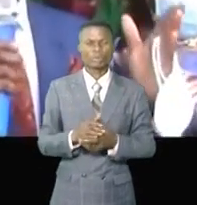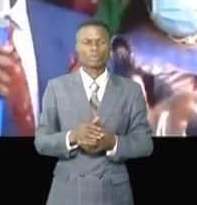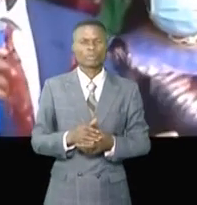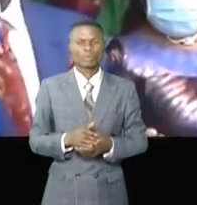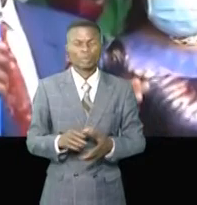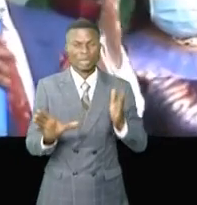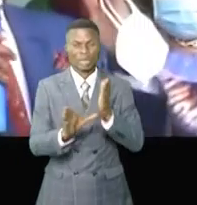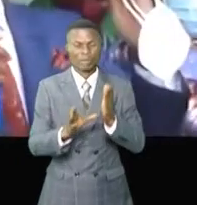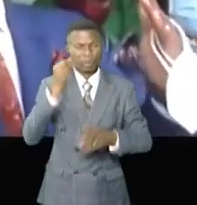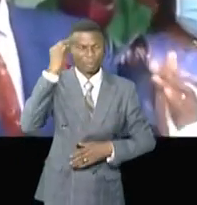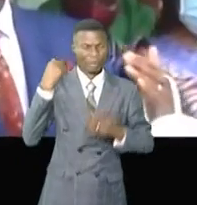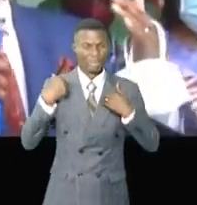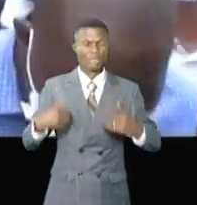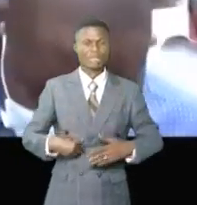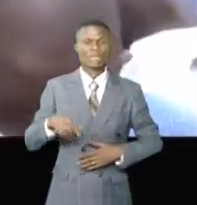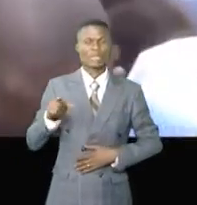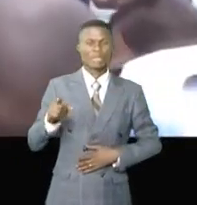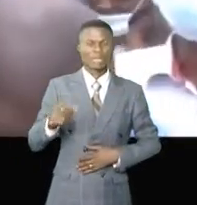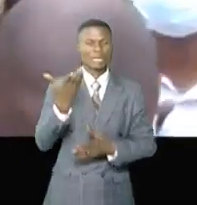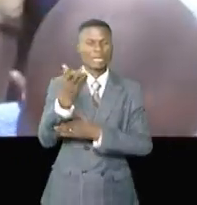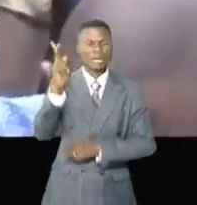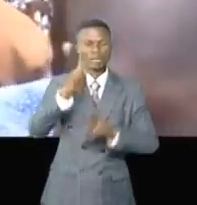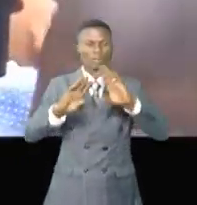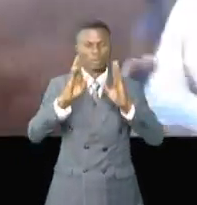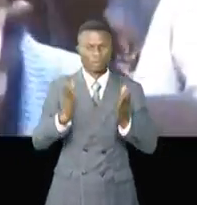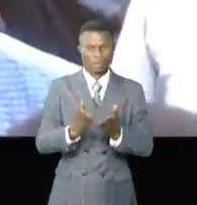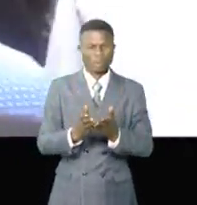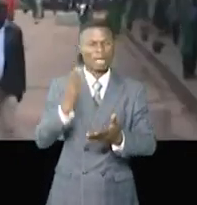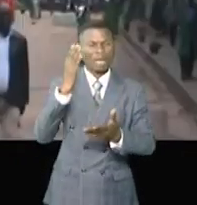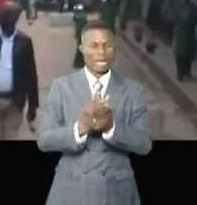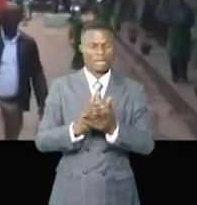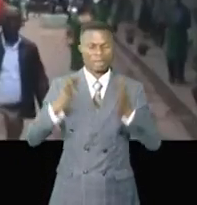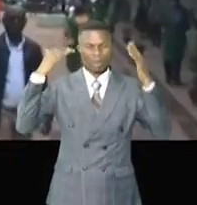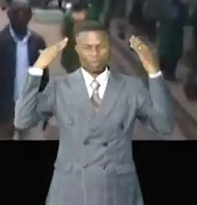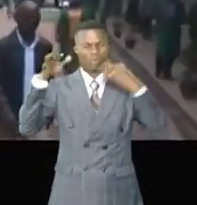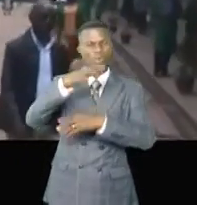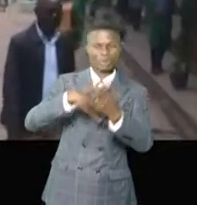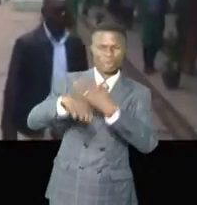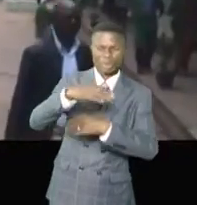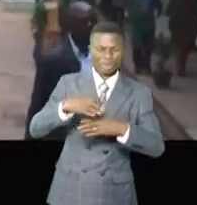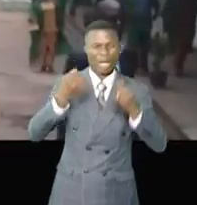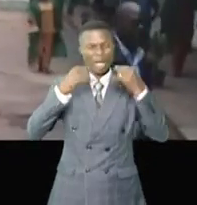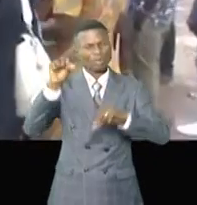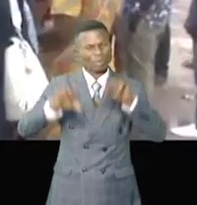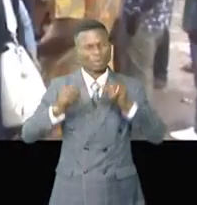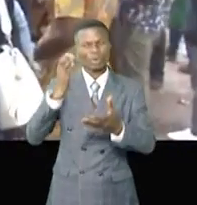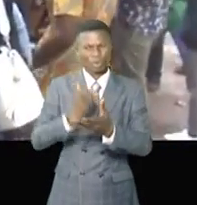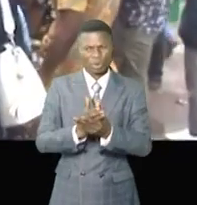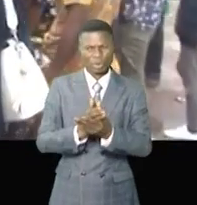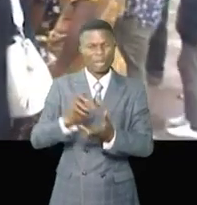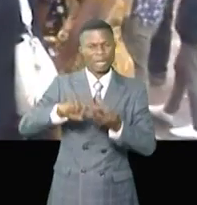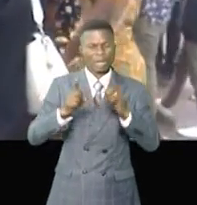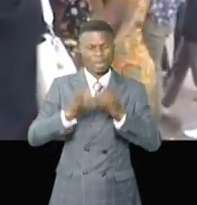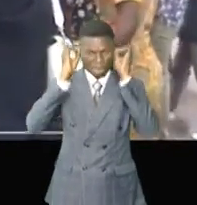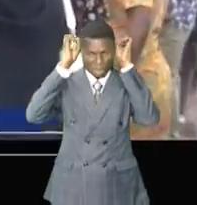Le vice-provincial de la Santé, Joseph Sambi, a appelé la population à éviter de créer la psychose en colportant des fausses informations. Quant à son